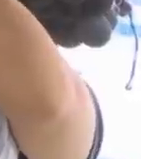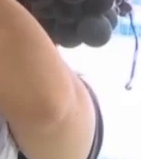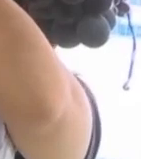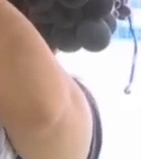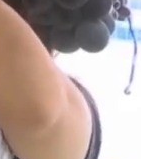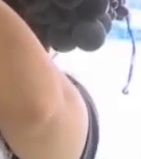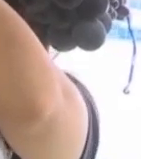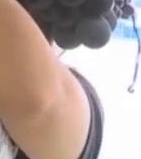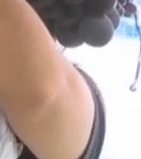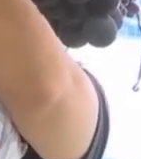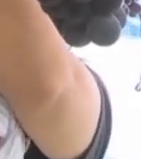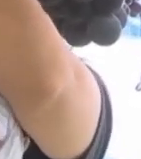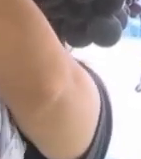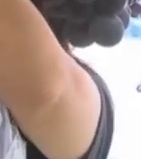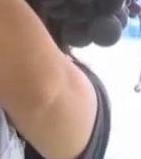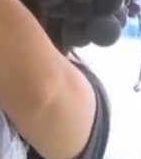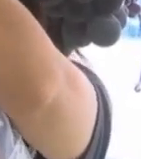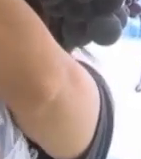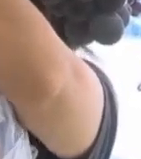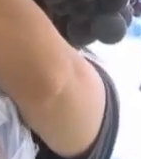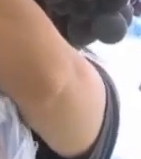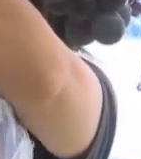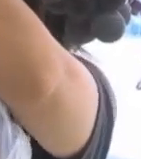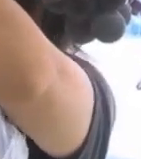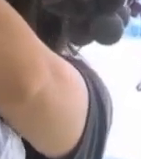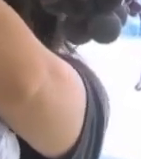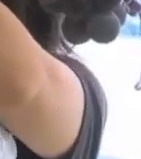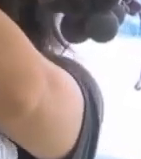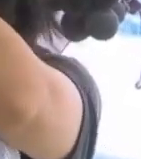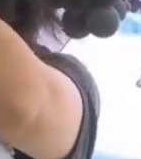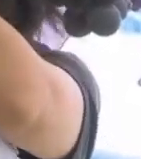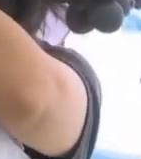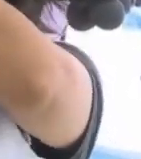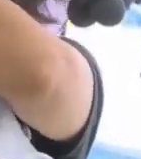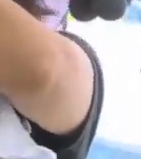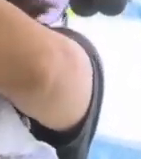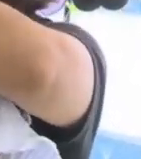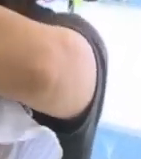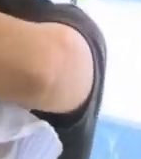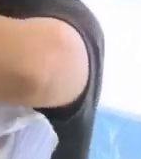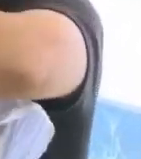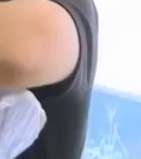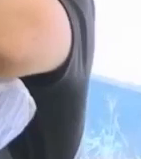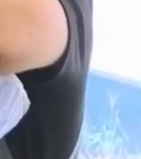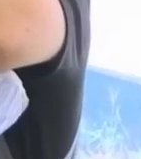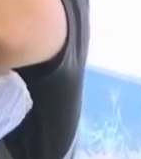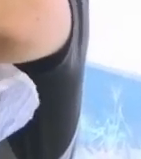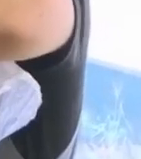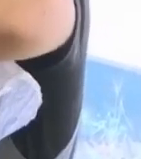せーの、頑張れ。切れるかな、両手で。よいしょ、切れた、上手。